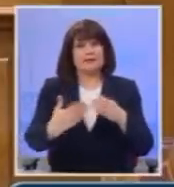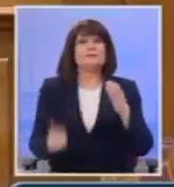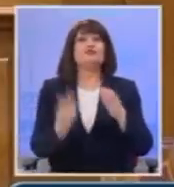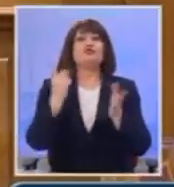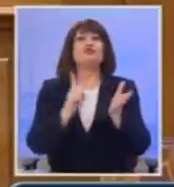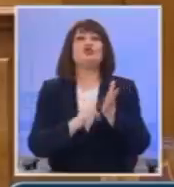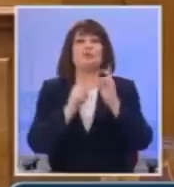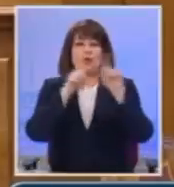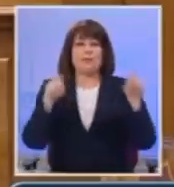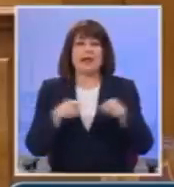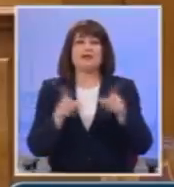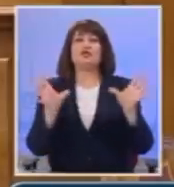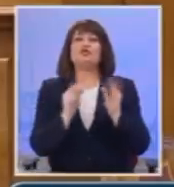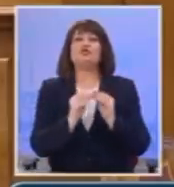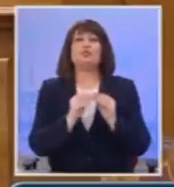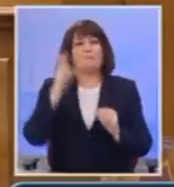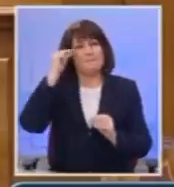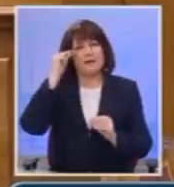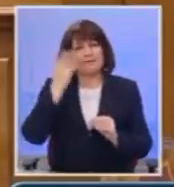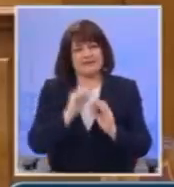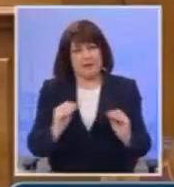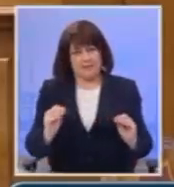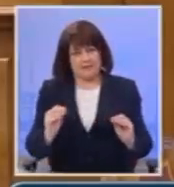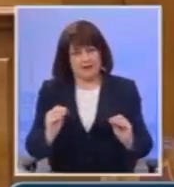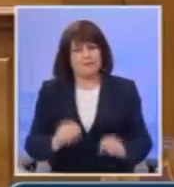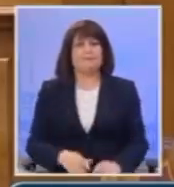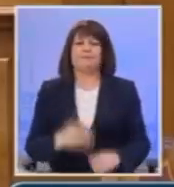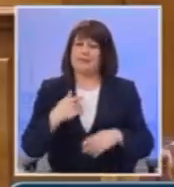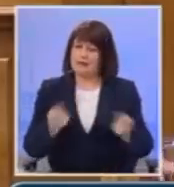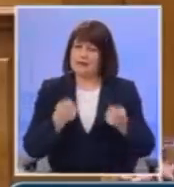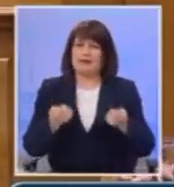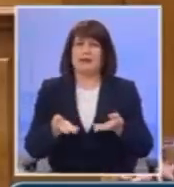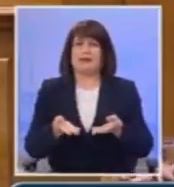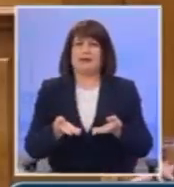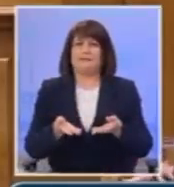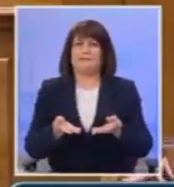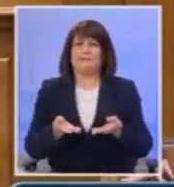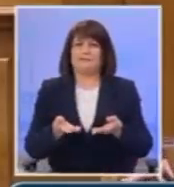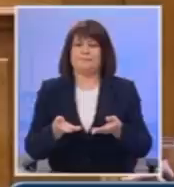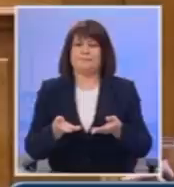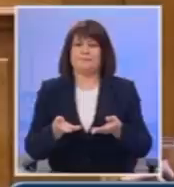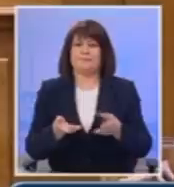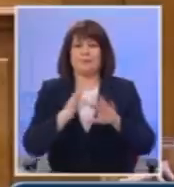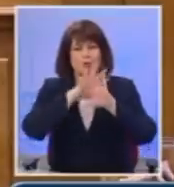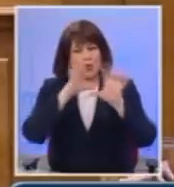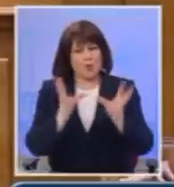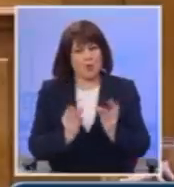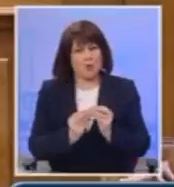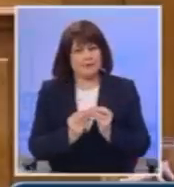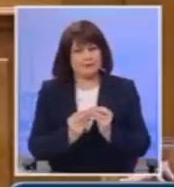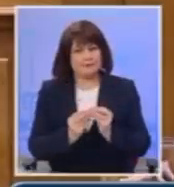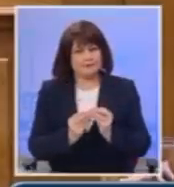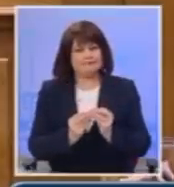νόμο πλαίσιο για την τριτοβάθμια εκπαίδευση. Και αυτό θα γίνει μετά από ολοκληρωμένη